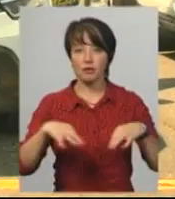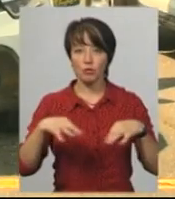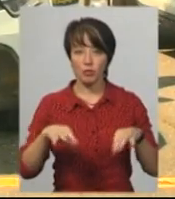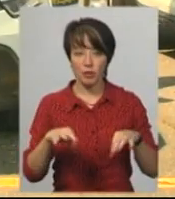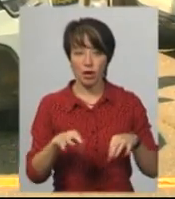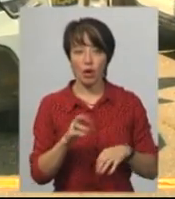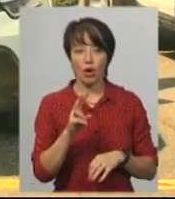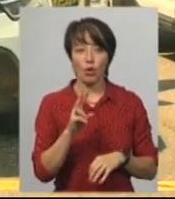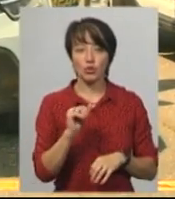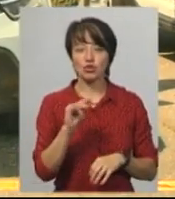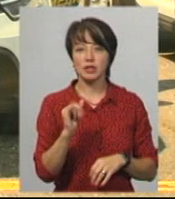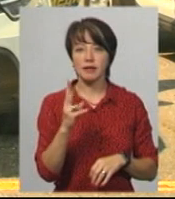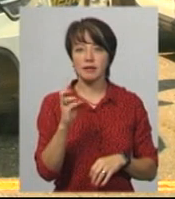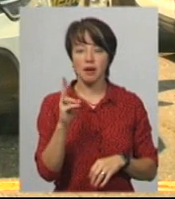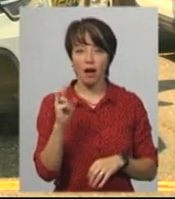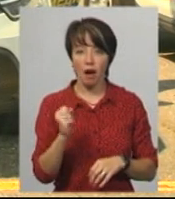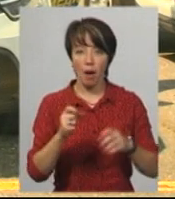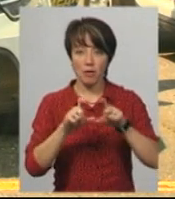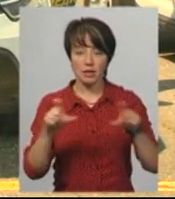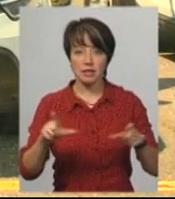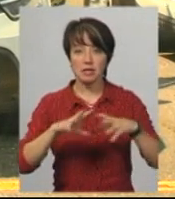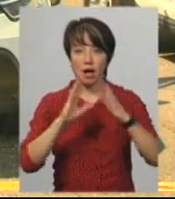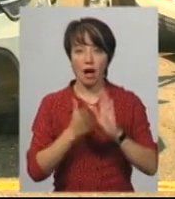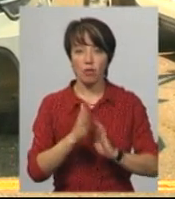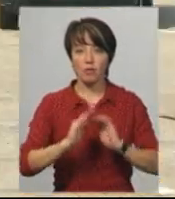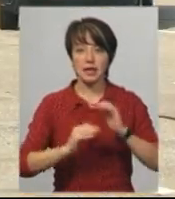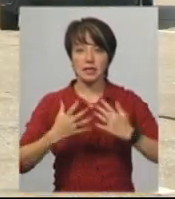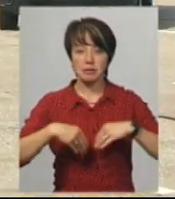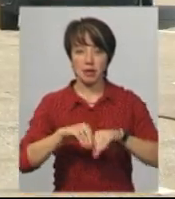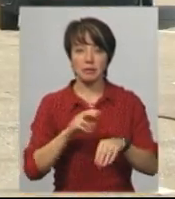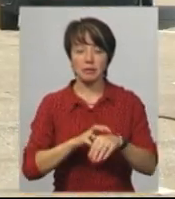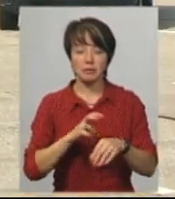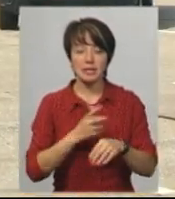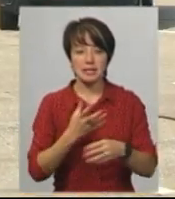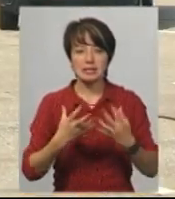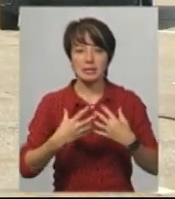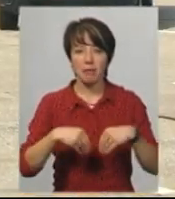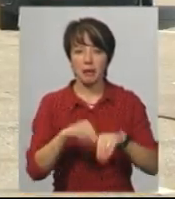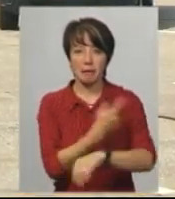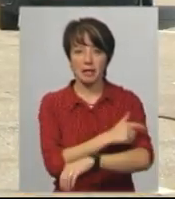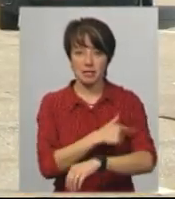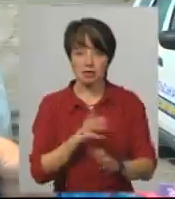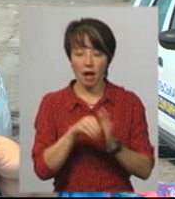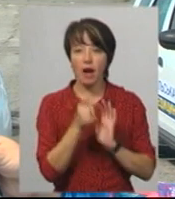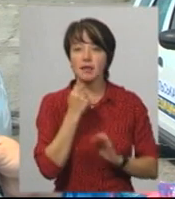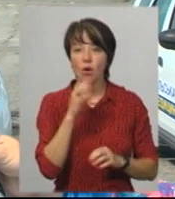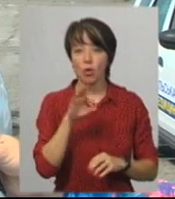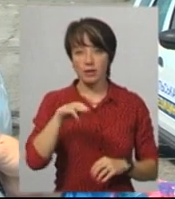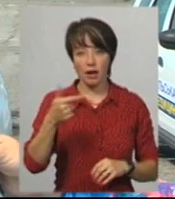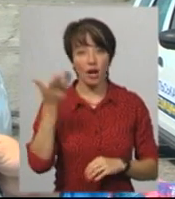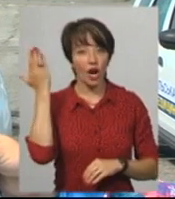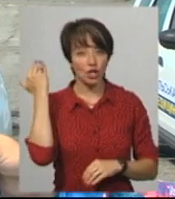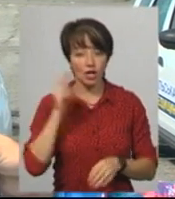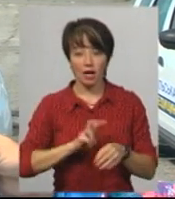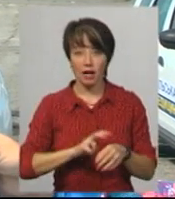у Кульчинівську амбулаторію загальної практики сімейної медицини. Ця амбулаторія входить до складу Красилівської ОТГ. Олег Ватажук каже,